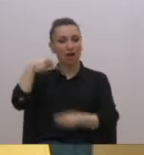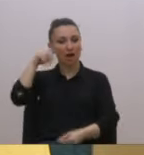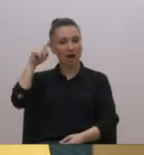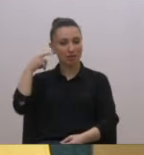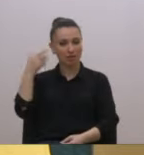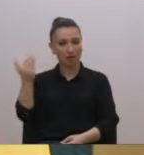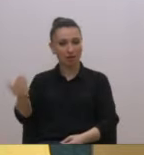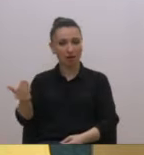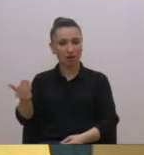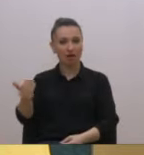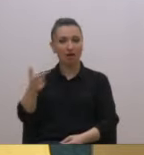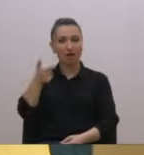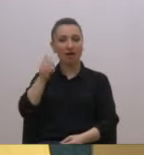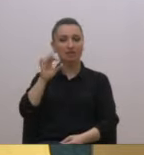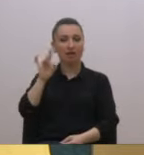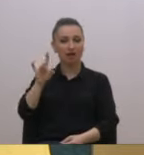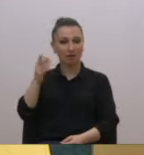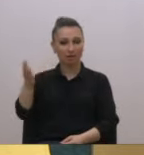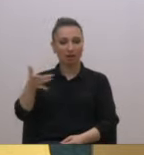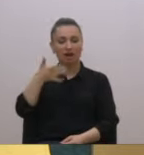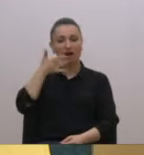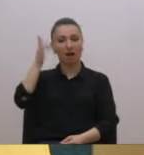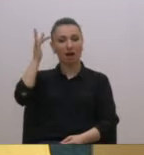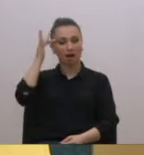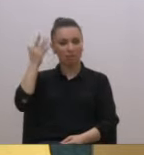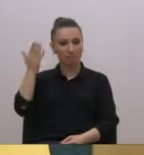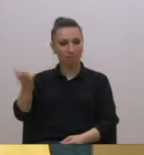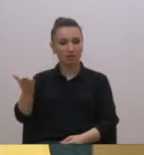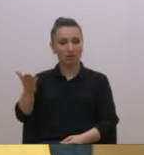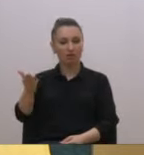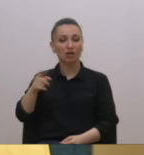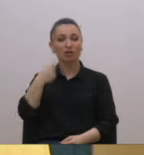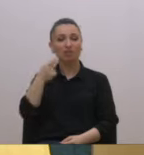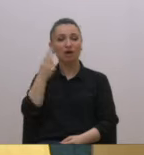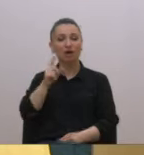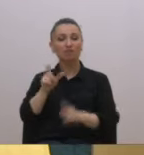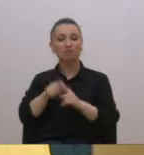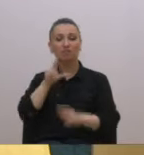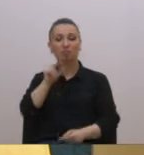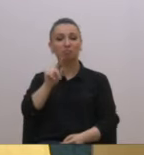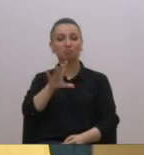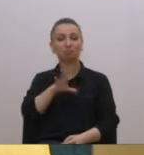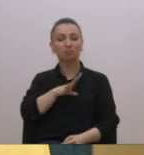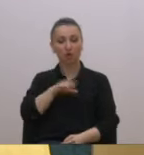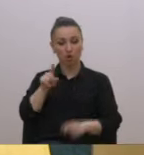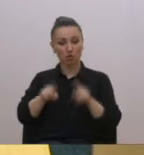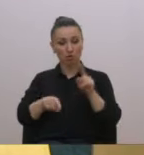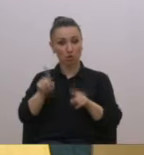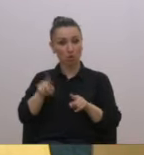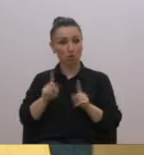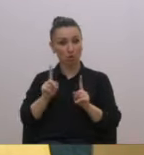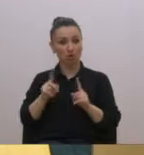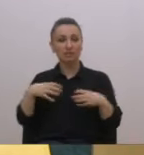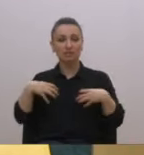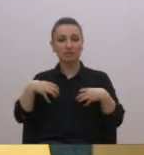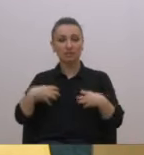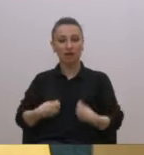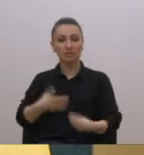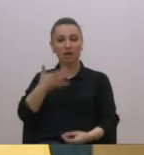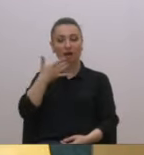აზერბაიჯანი, დაასახელა ყატარი, დაასახელა ამერიკის შეერთებული შტატები და თქვა შემდეგი სიტყვები: ზოგჯერ სამწუხაროდ